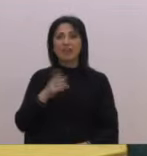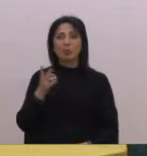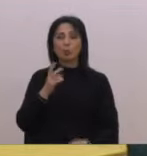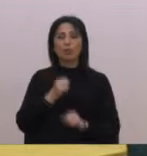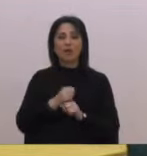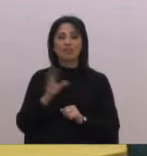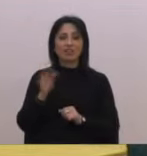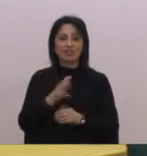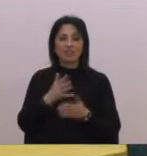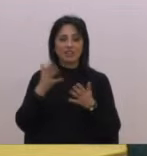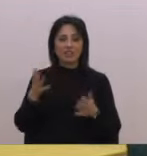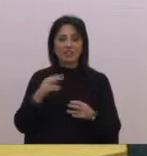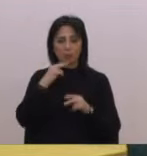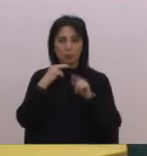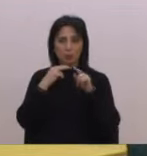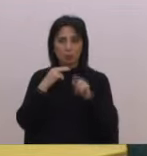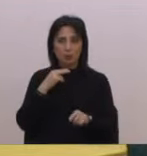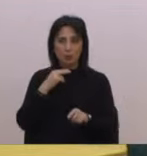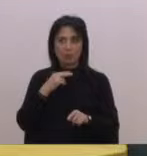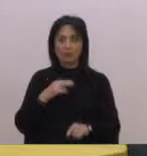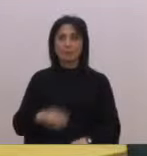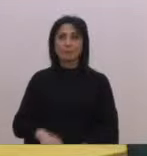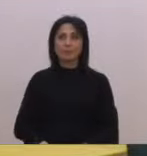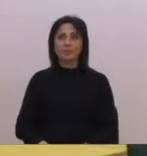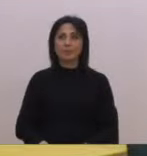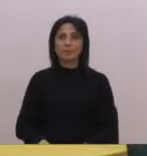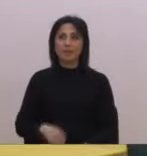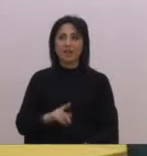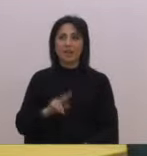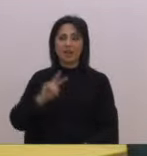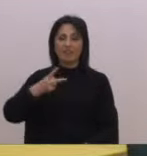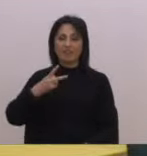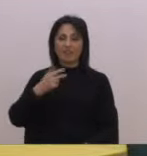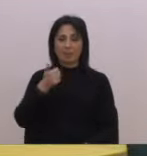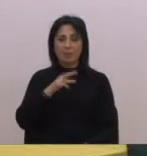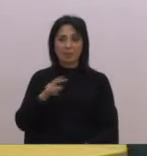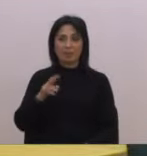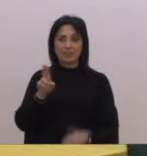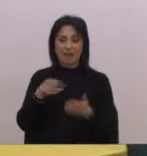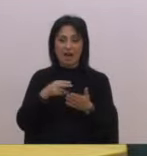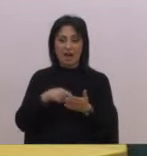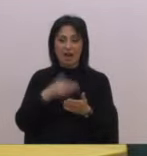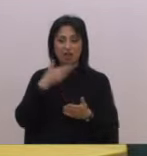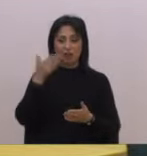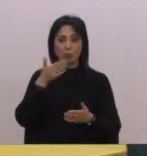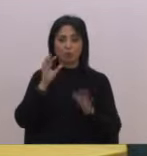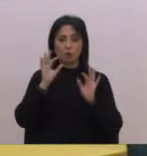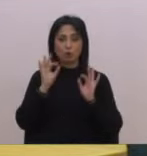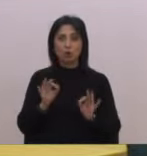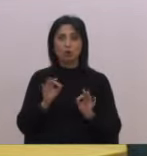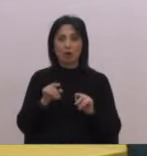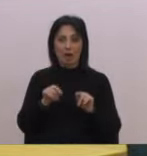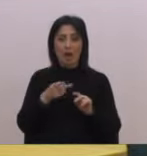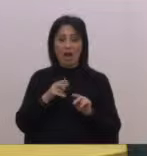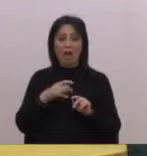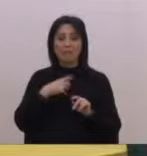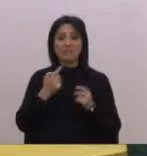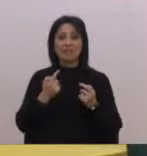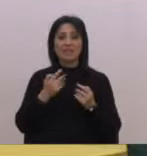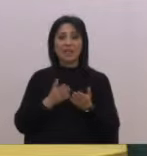გააკეთოს ყველაზე დიდი აქცენტი. Და ვიცე-პრემიერის ანგარიში და მოხსენებაში სწორედ აი ამ